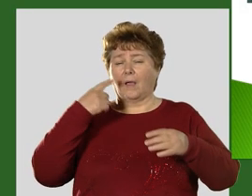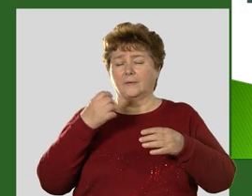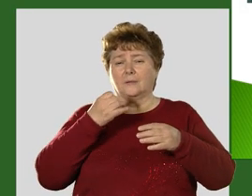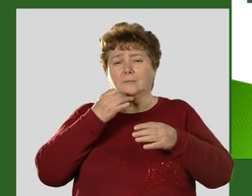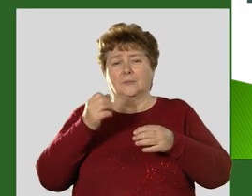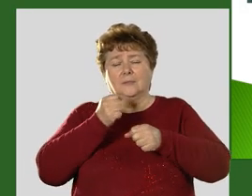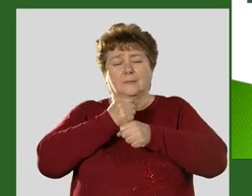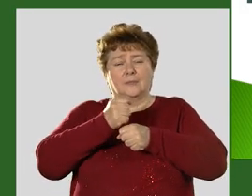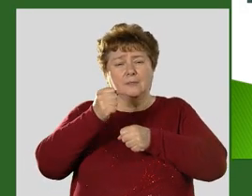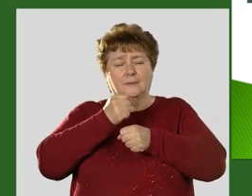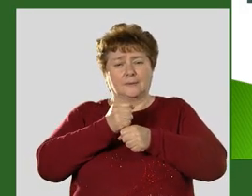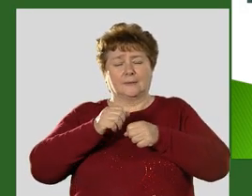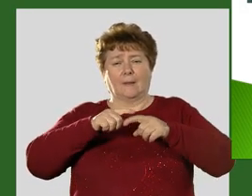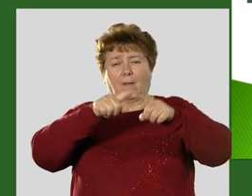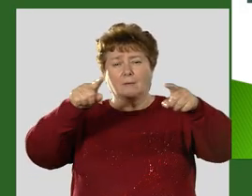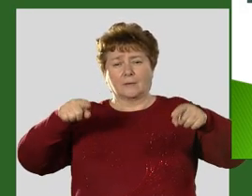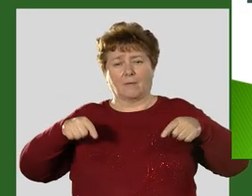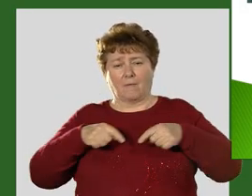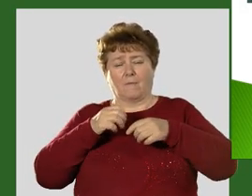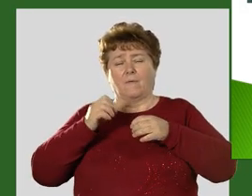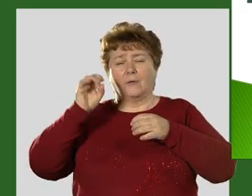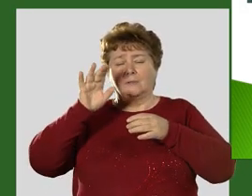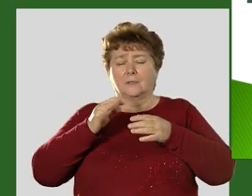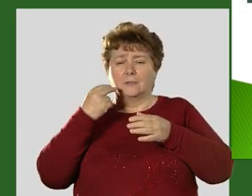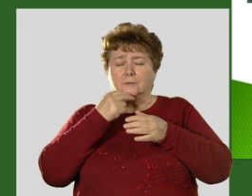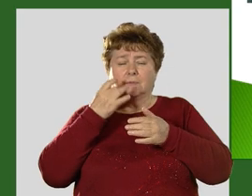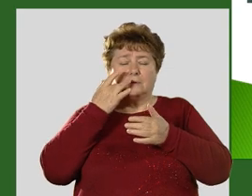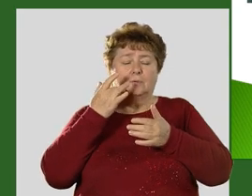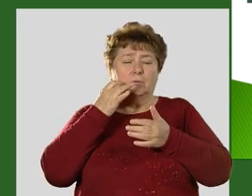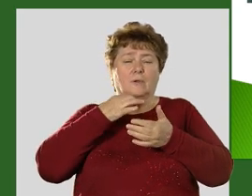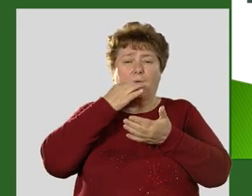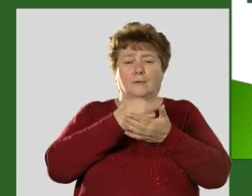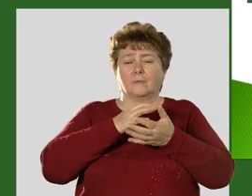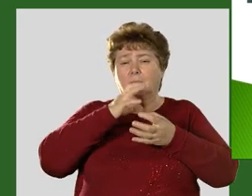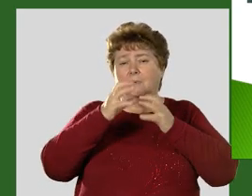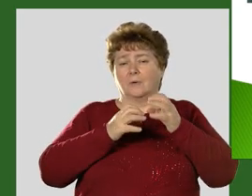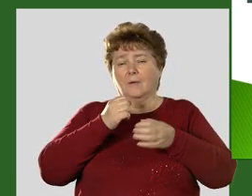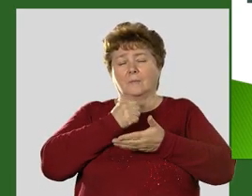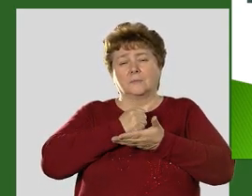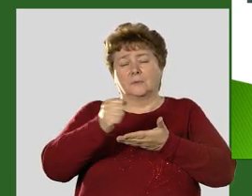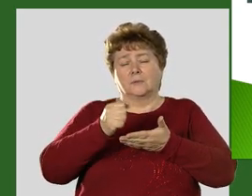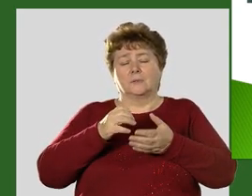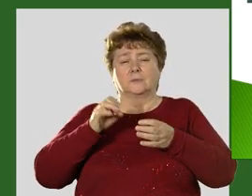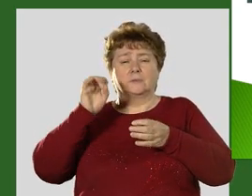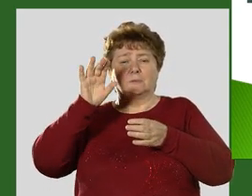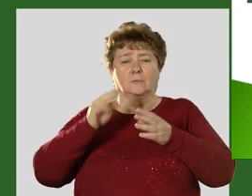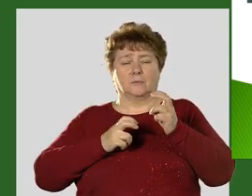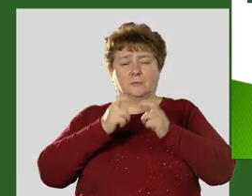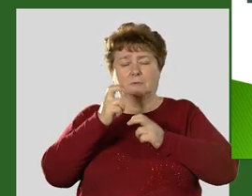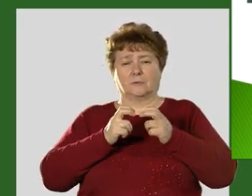из производителей листового стекла, качество которого отвечает мировым стандартам, является стекольный